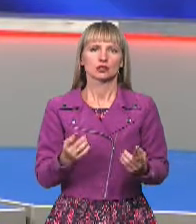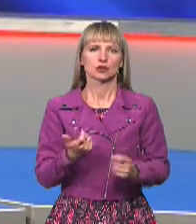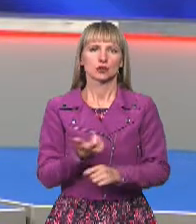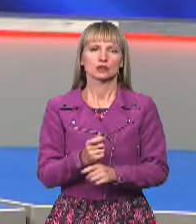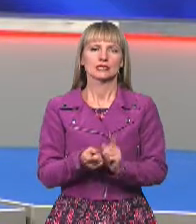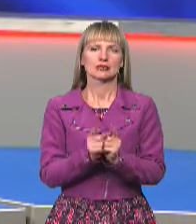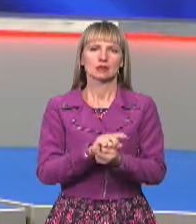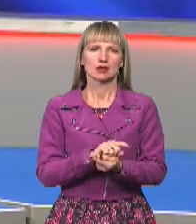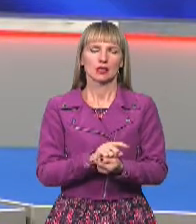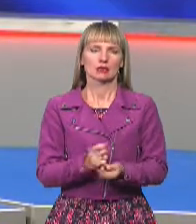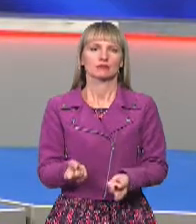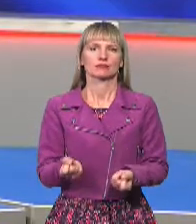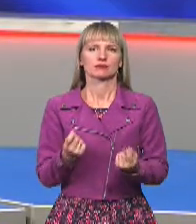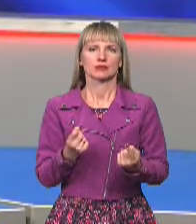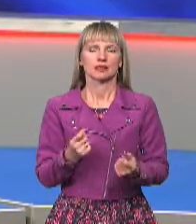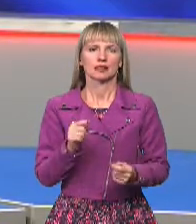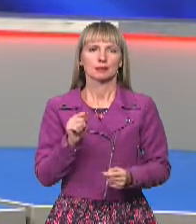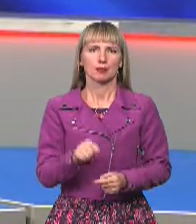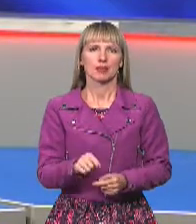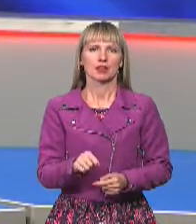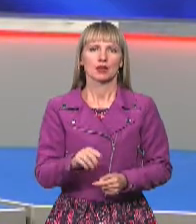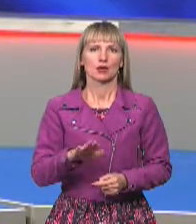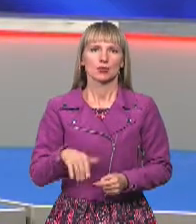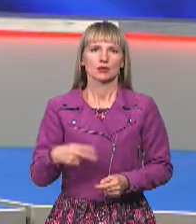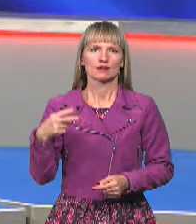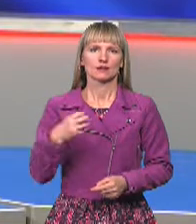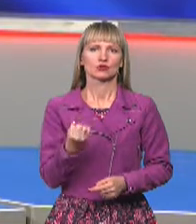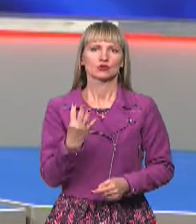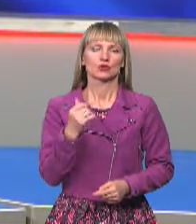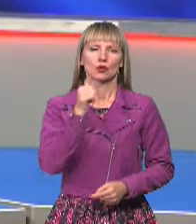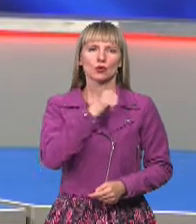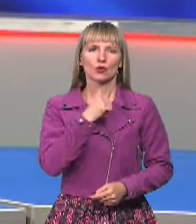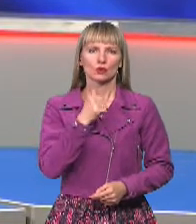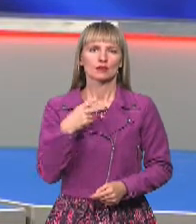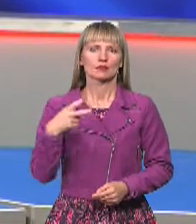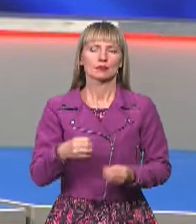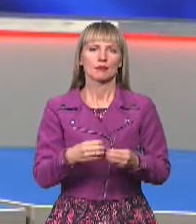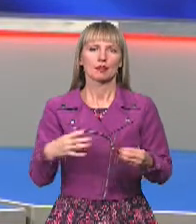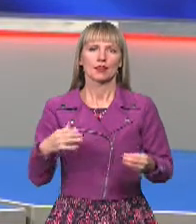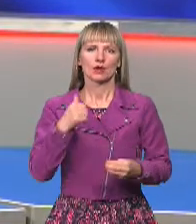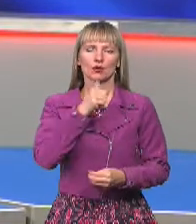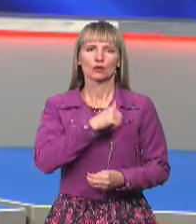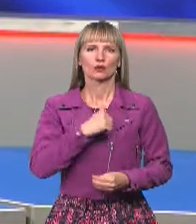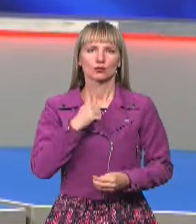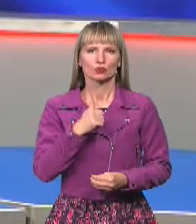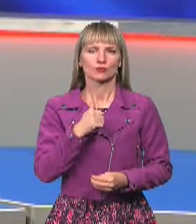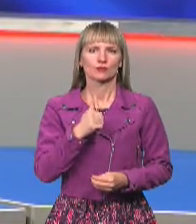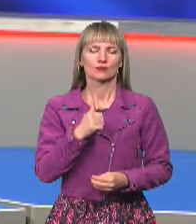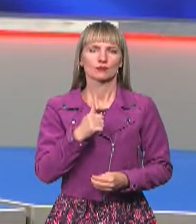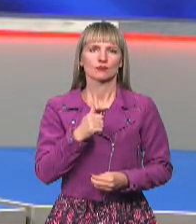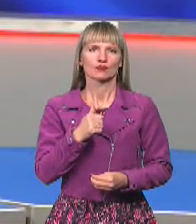изменения произошли именно после 2014 года. В 2015 году